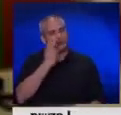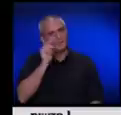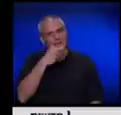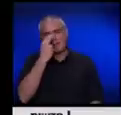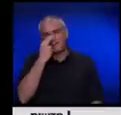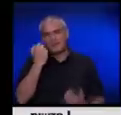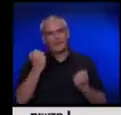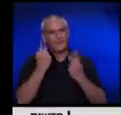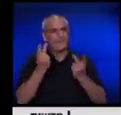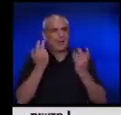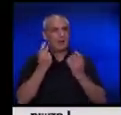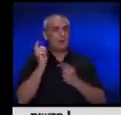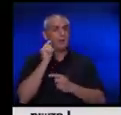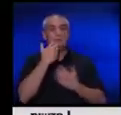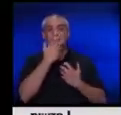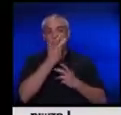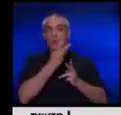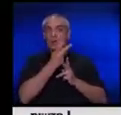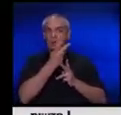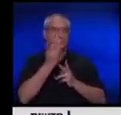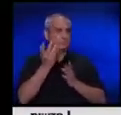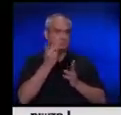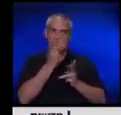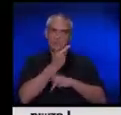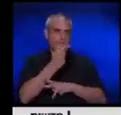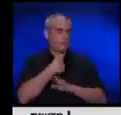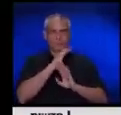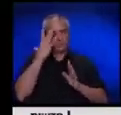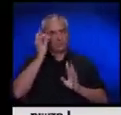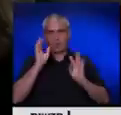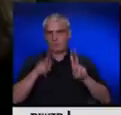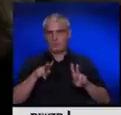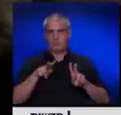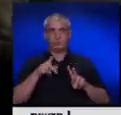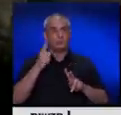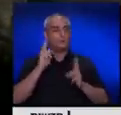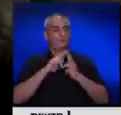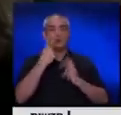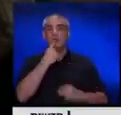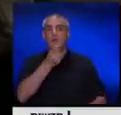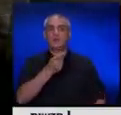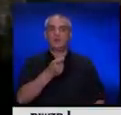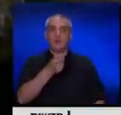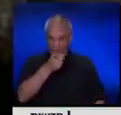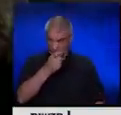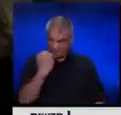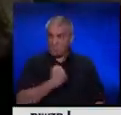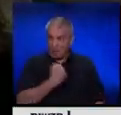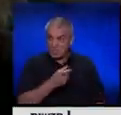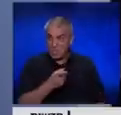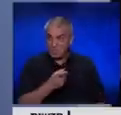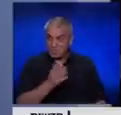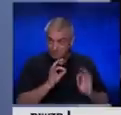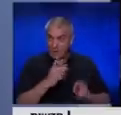כלילה, סיפר לנו שהיה לו עבר די טראומטי. פגישה אחת פשוט אמר לו, תגיד, אתה מעולם